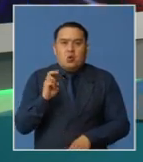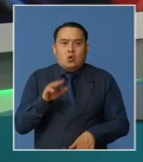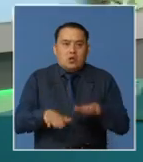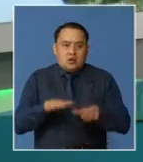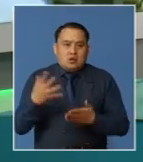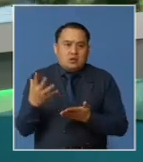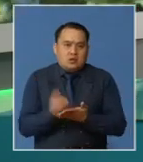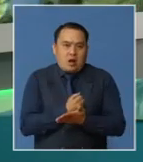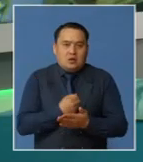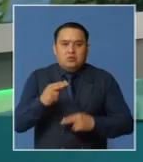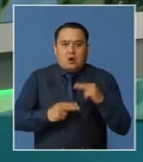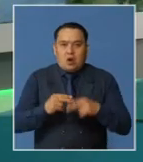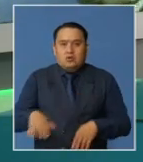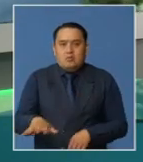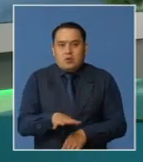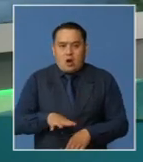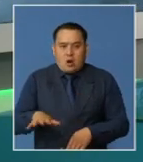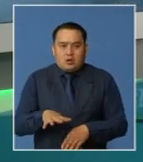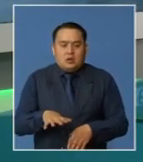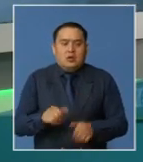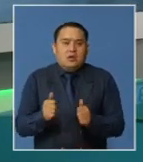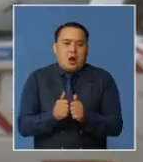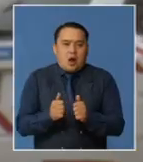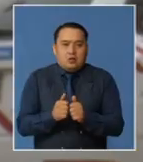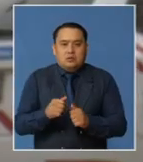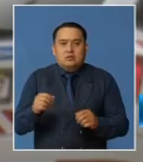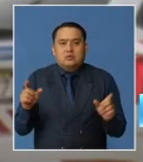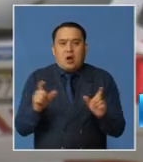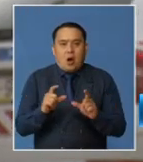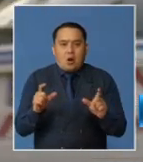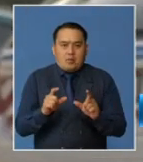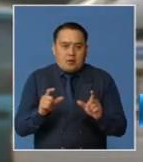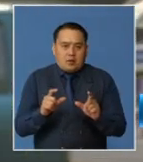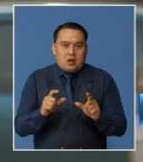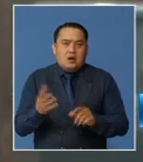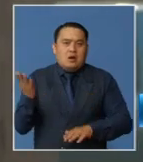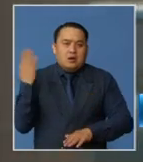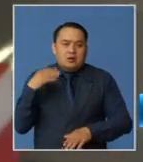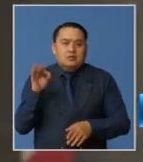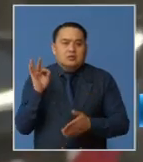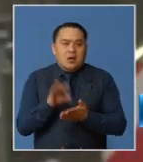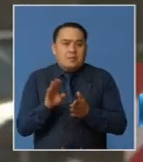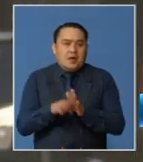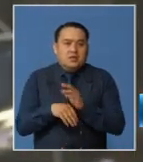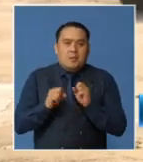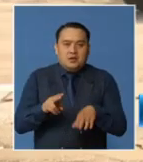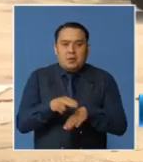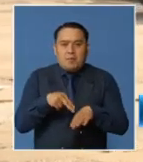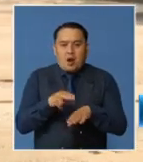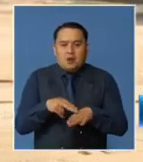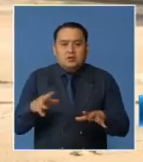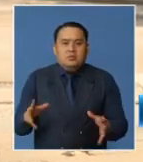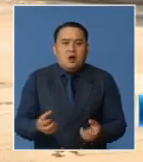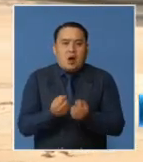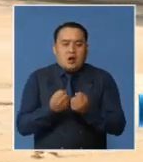были обнаружены на строительной площадке, не расположенной недалеко от торгового центра МОМ. Ранее в целях безопасности полиция эвакуировала